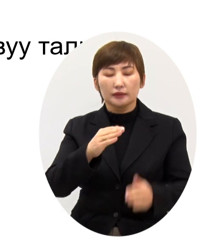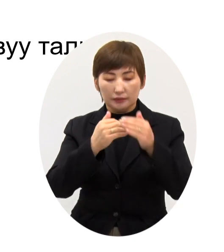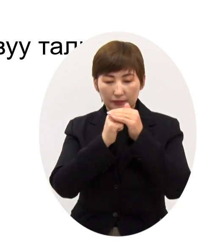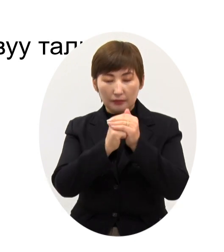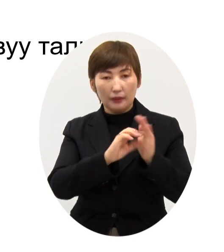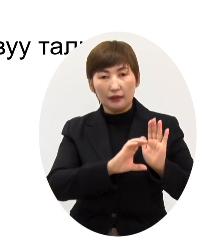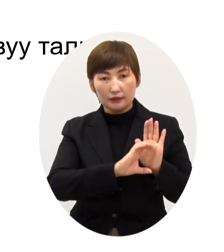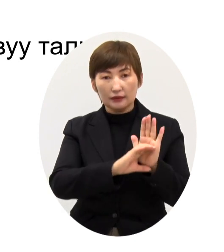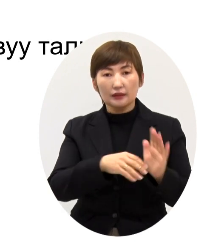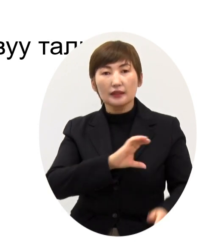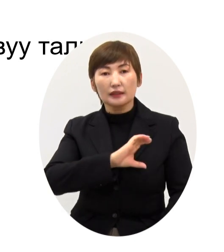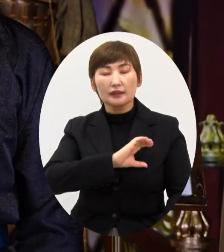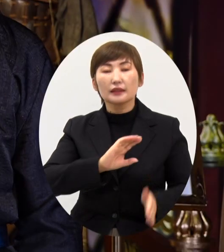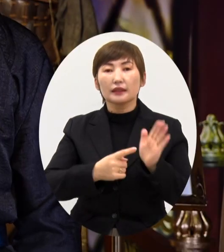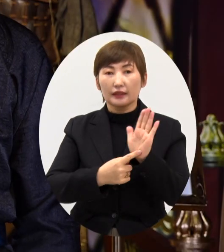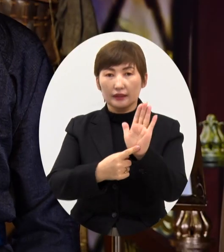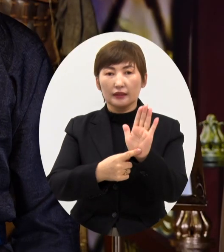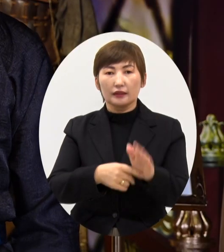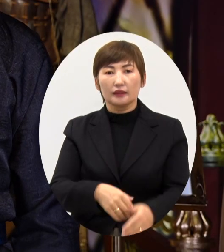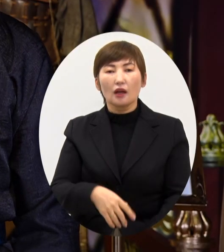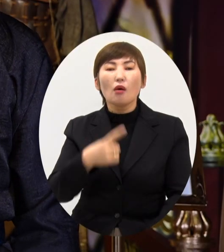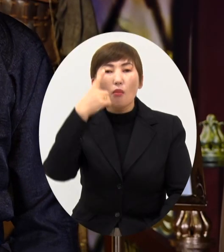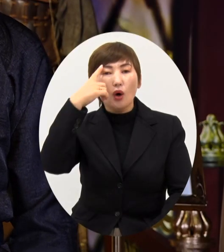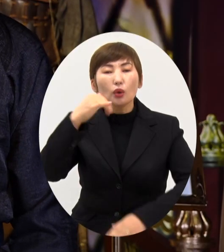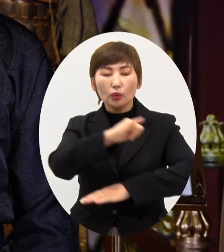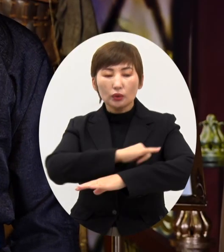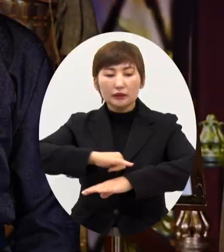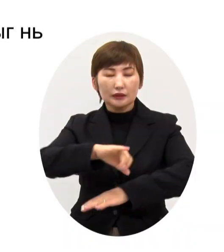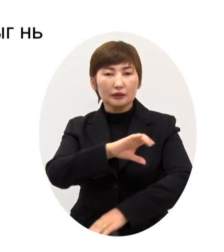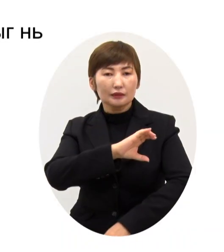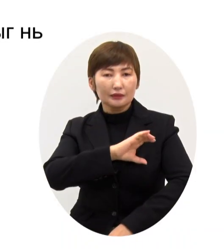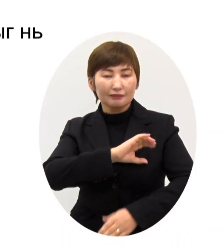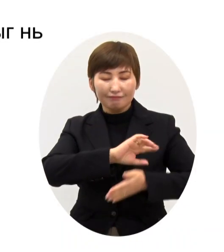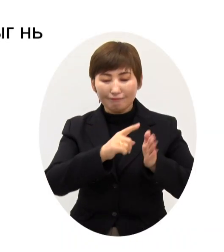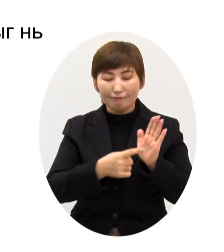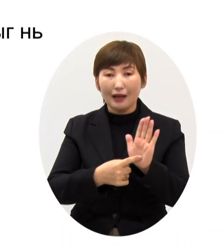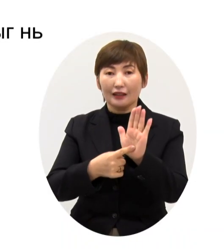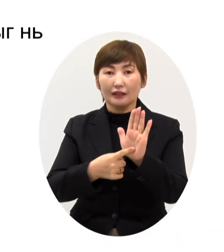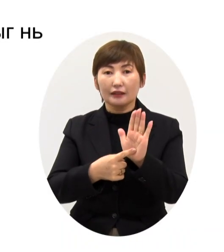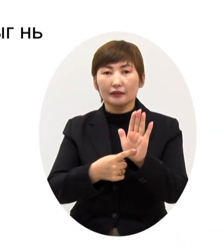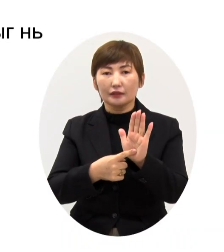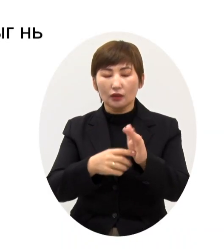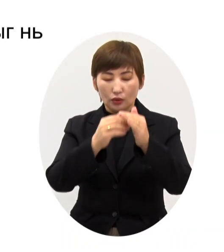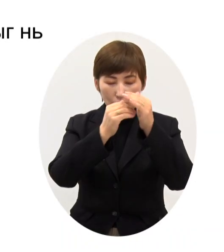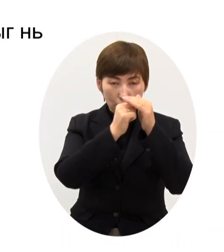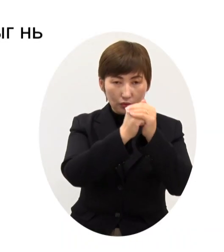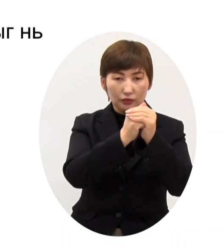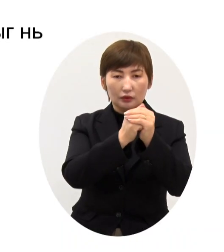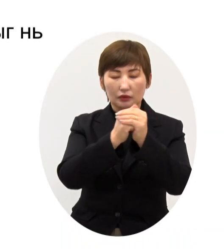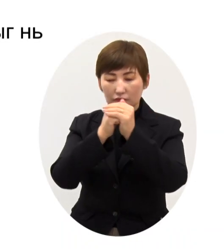бахархал гэж байгаа. За, жишээлбэл үндэсний бахархал гэх юм бол аливаа нэгэн улс орон доторх